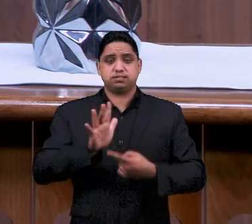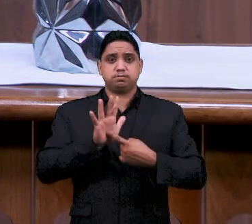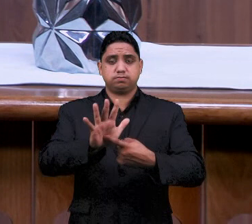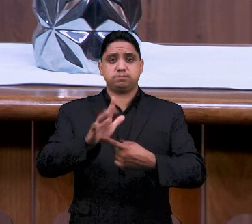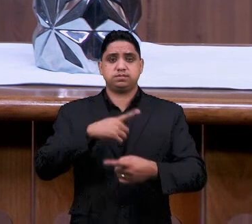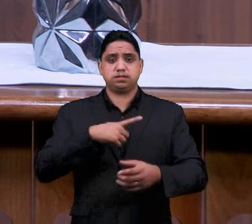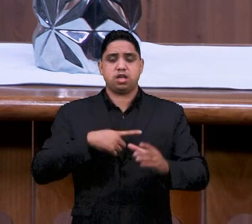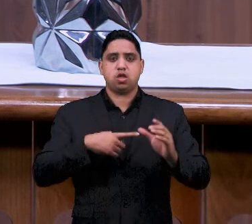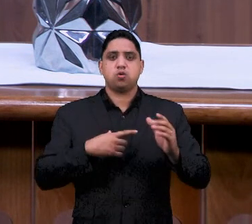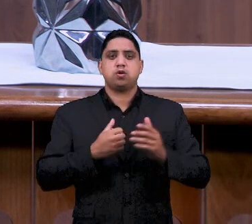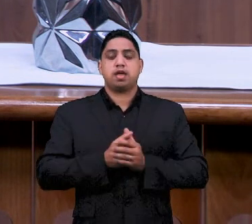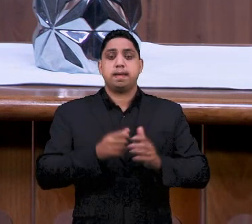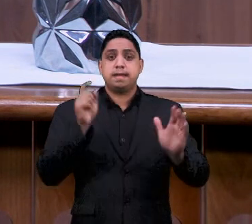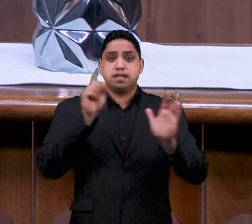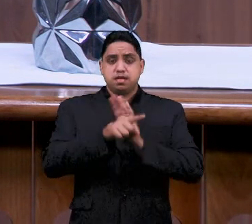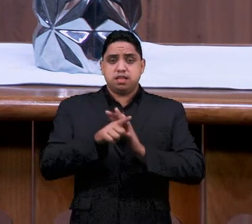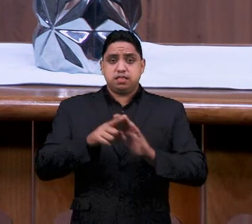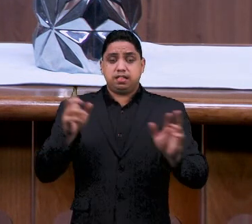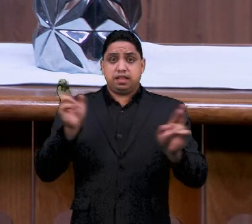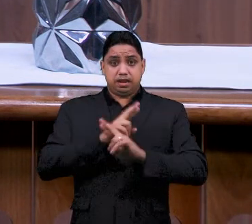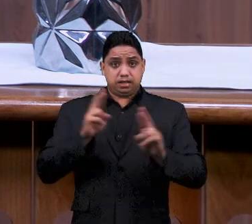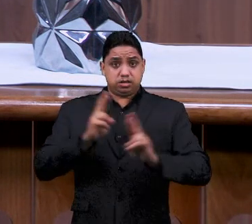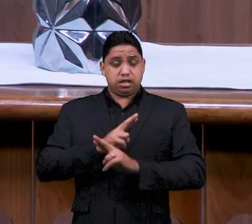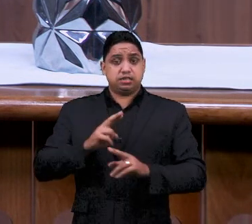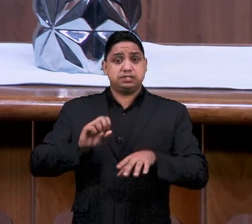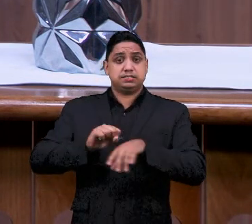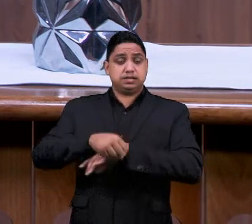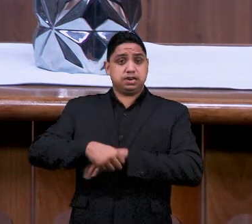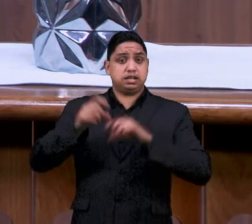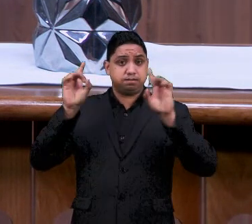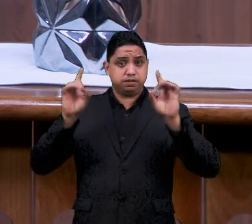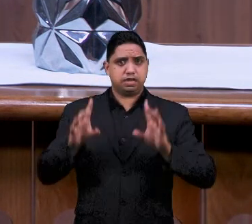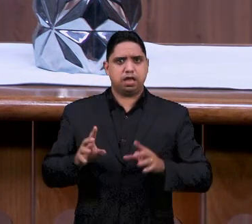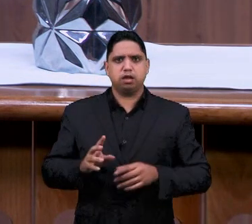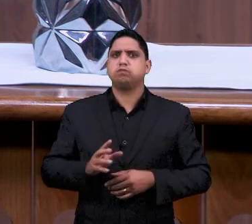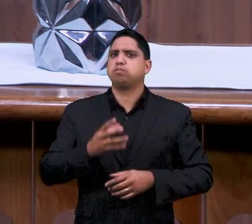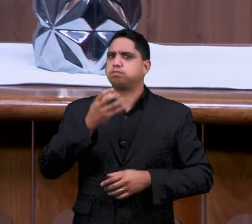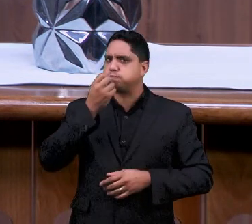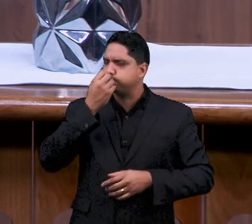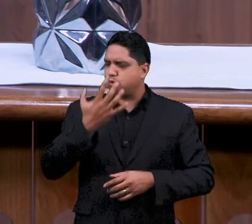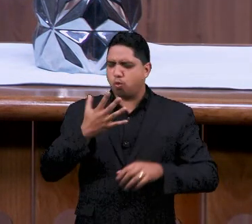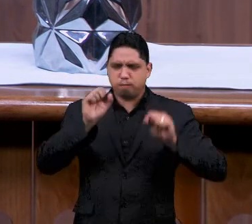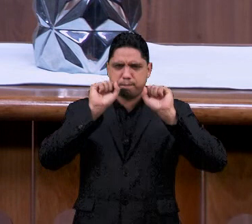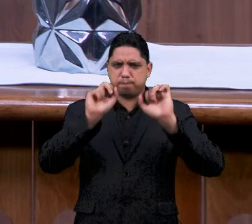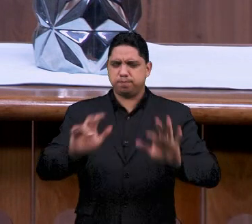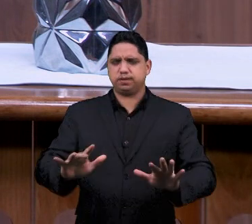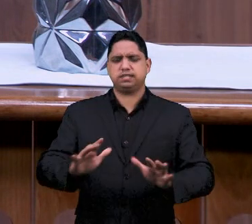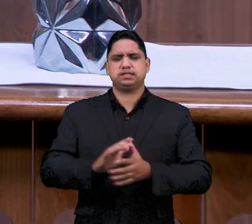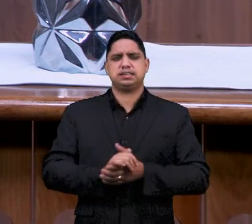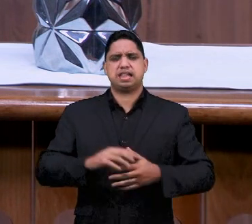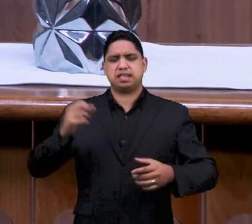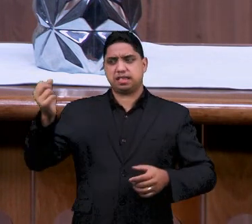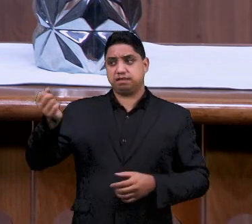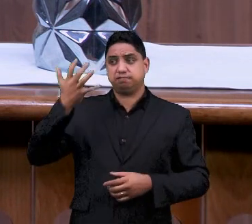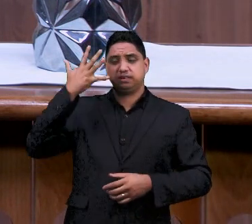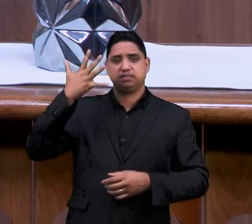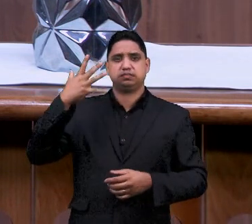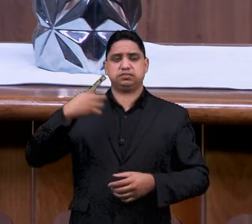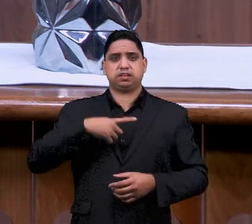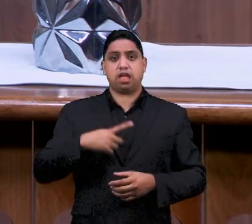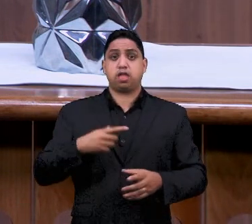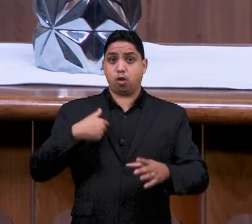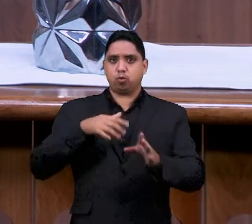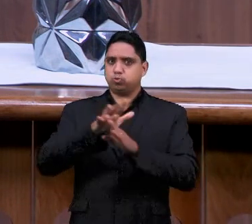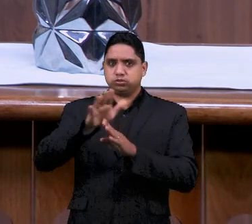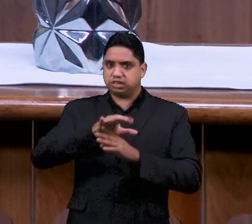sont associées au dernier séminaire spécial, qui d'ailleurs a été une bénédiction merveilleuse, les paroles et révélations apportées.